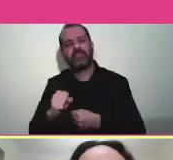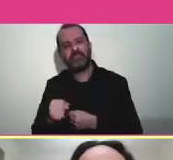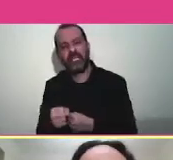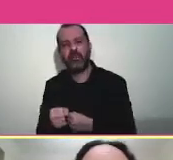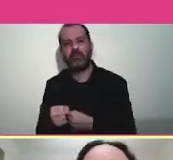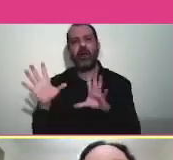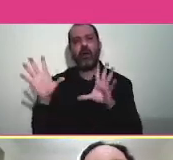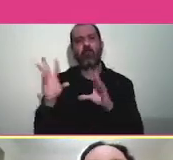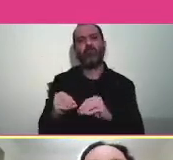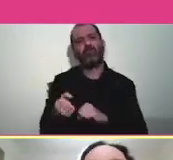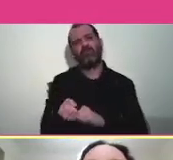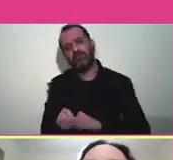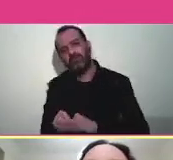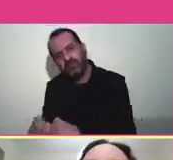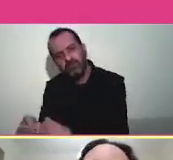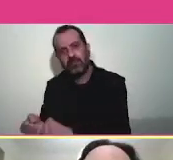αυτοσυνηγορία.